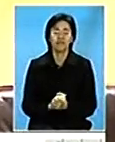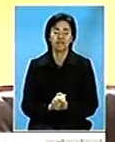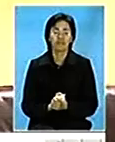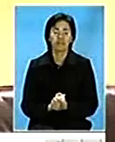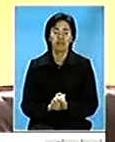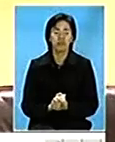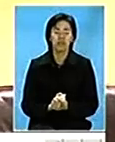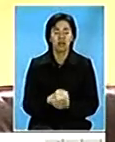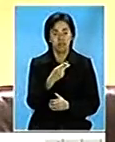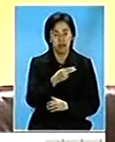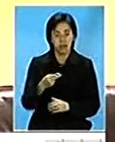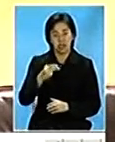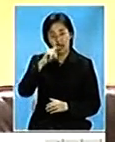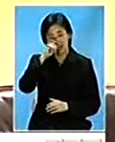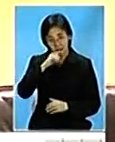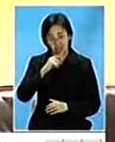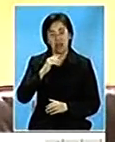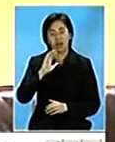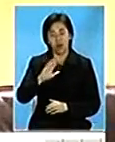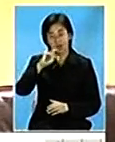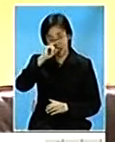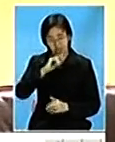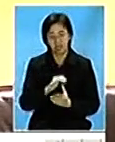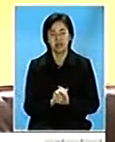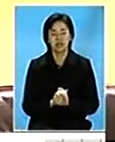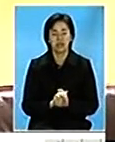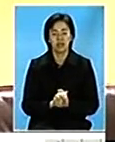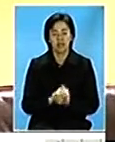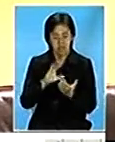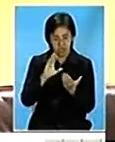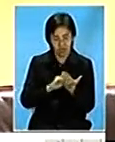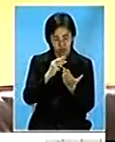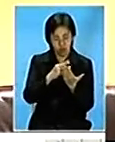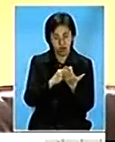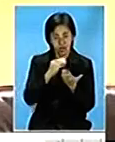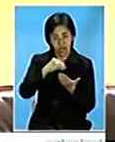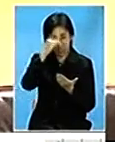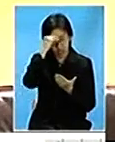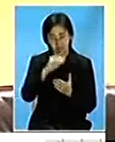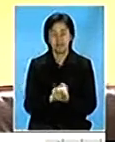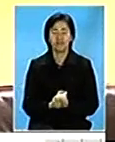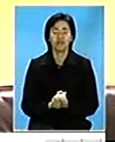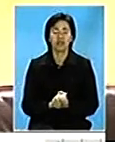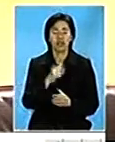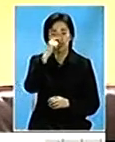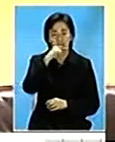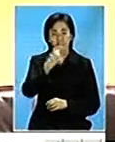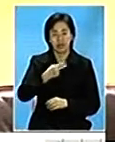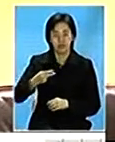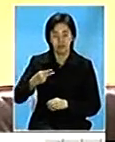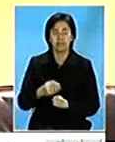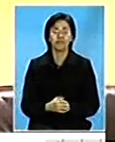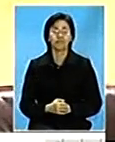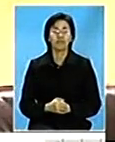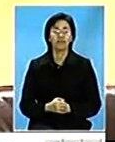งก็เป็นภาษาของชาติแล้วก็ภาษาไทยปรากฏชัดในการในสาระของการเรียนรู้ภาษาไทยนะครับเ